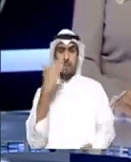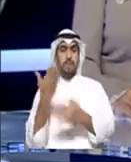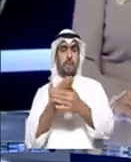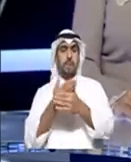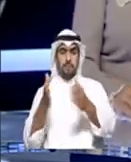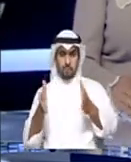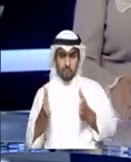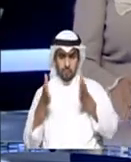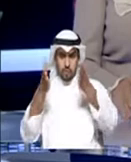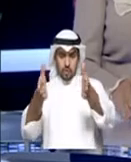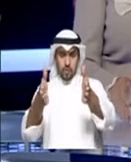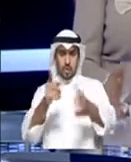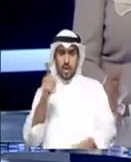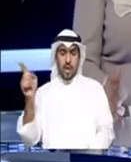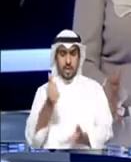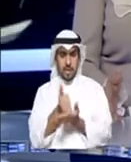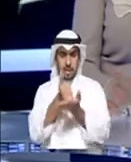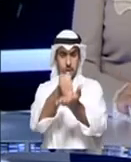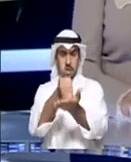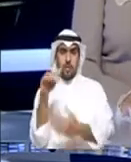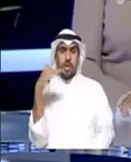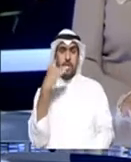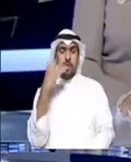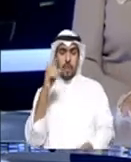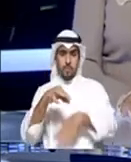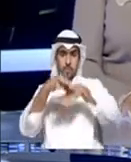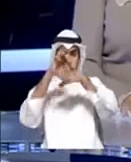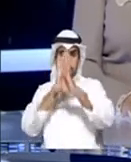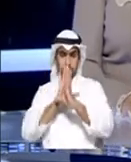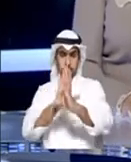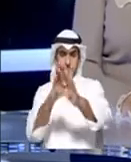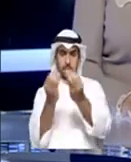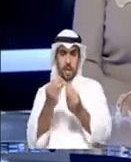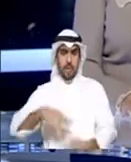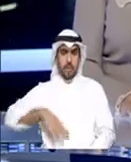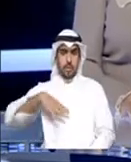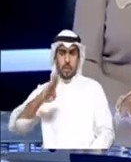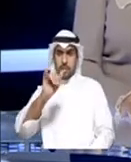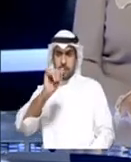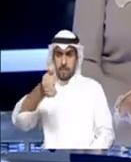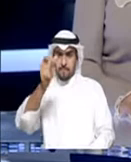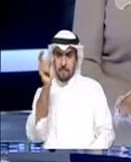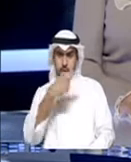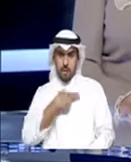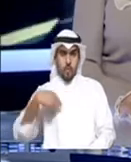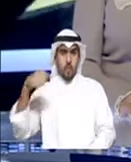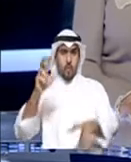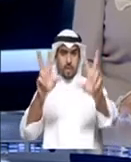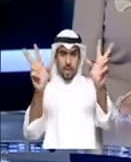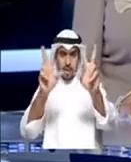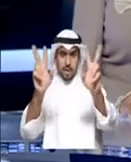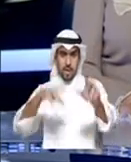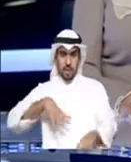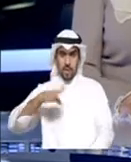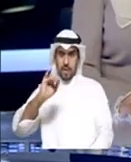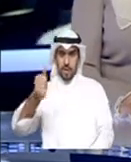مبادرات الشباب التطوعية والإنسانية برعاية وحضور معالي الشيخ سلمان لحمود الصباح وزير الإعلام